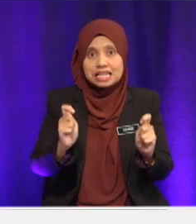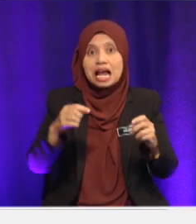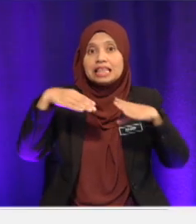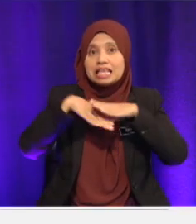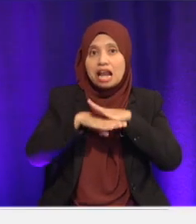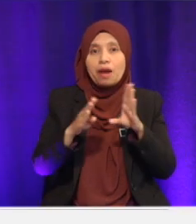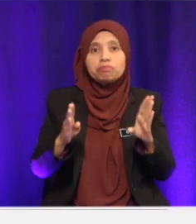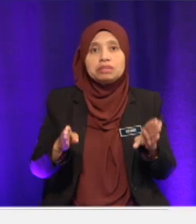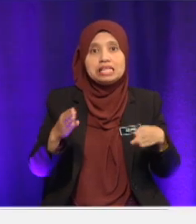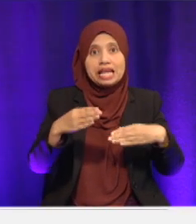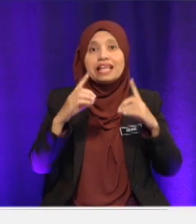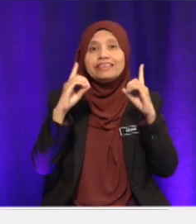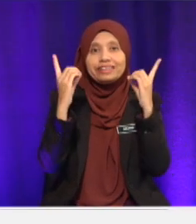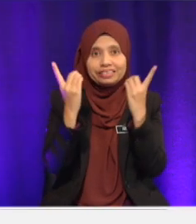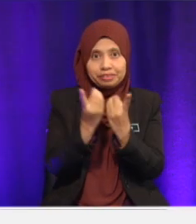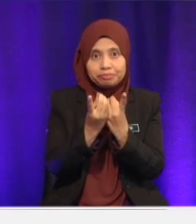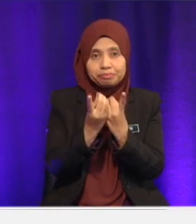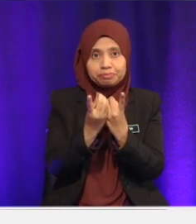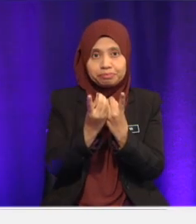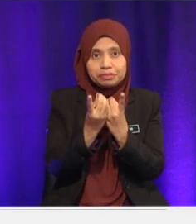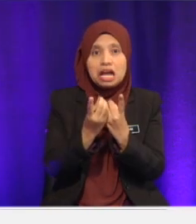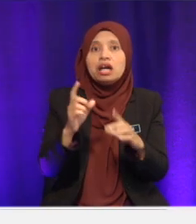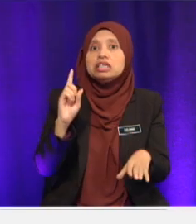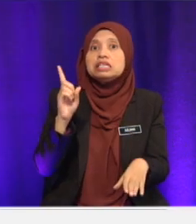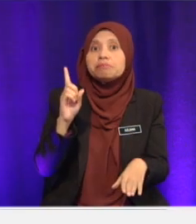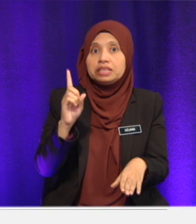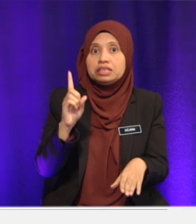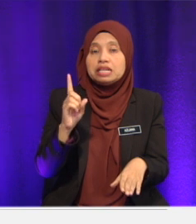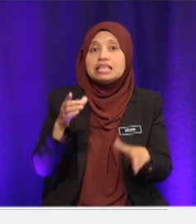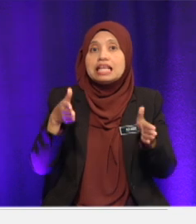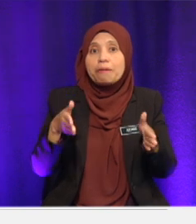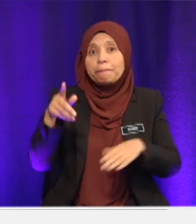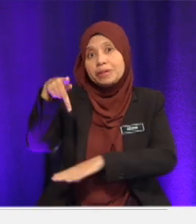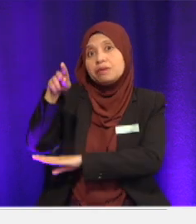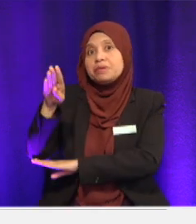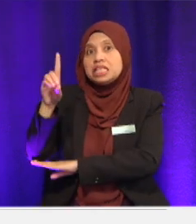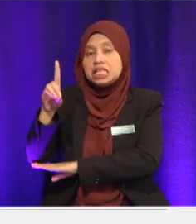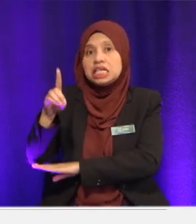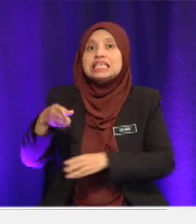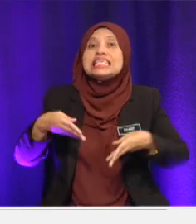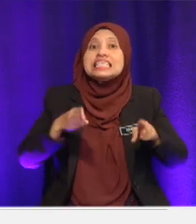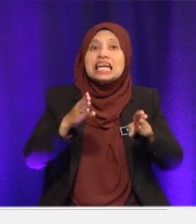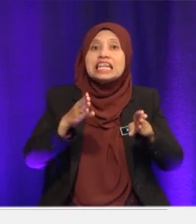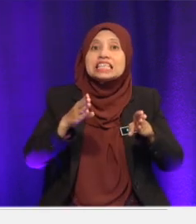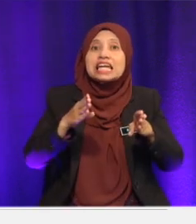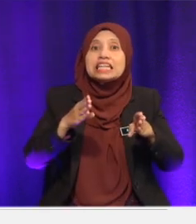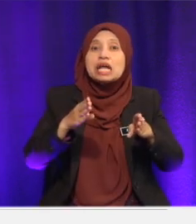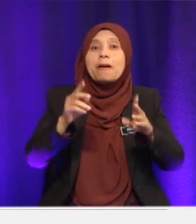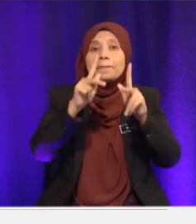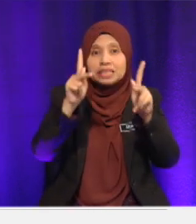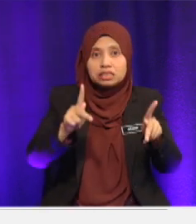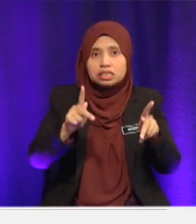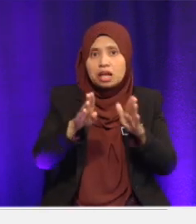bilik lidah dalam bilik lidah ini dijalankan secara pencak silat